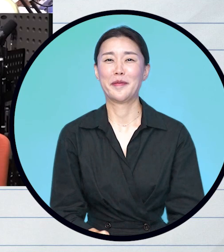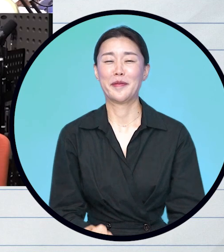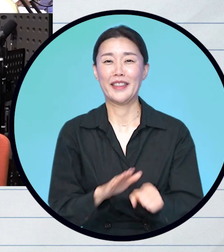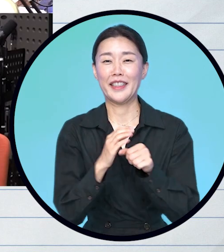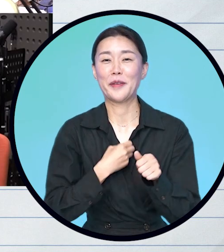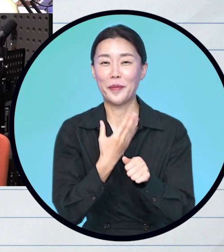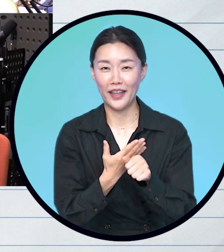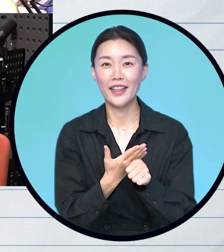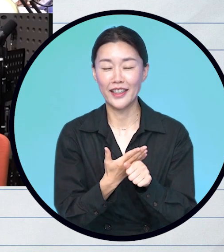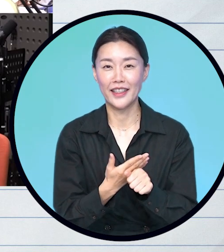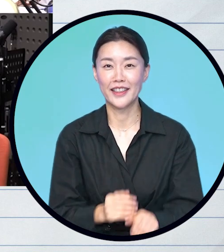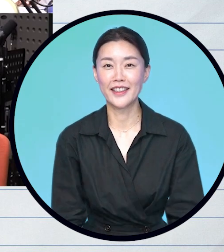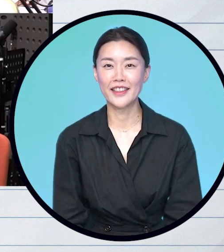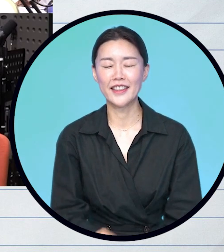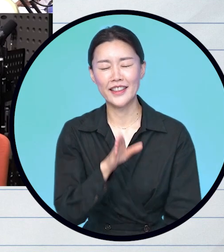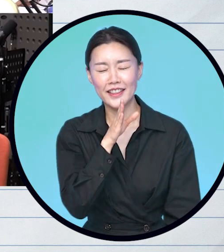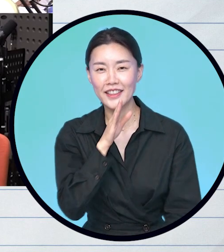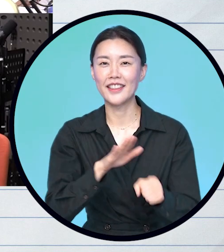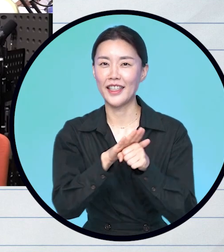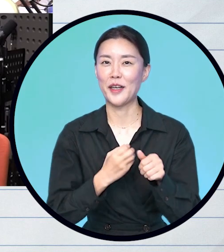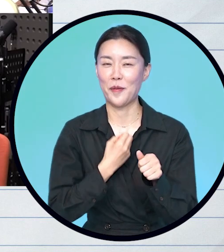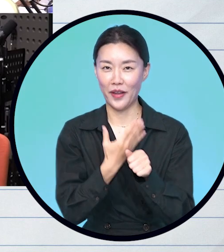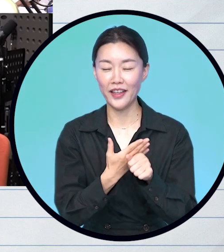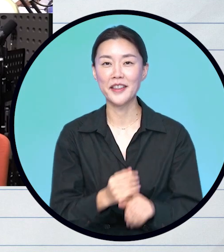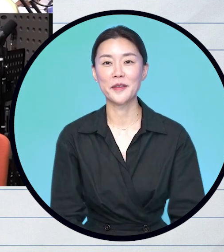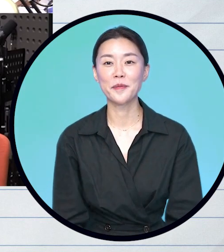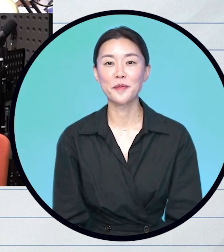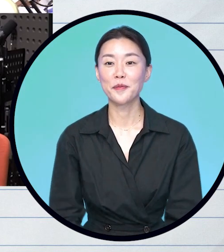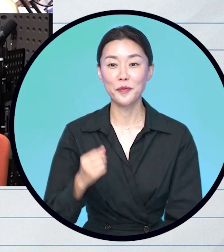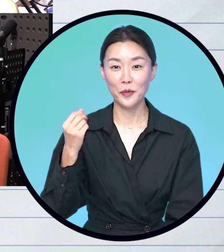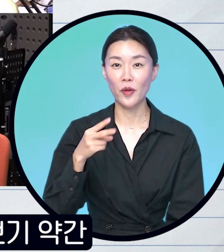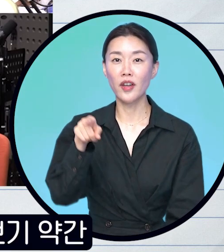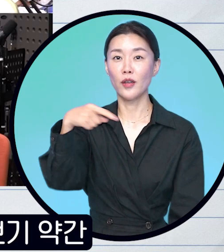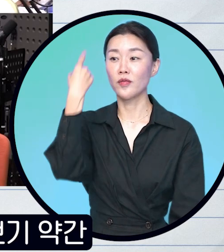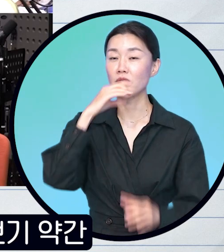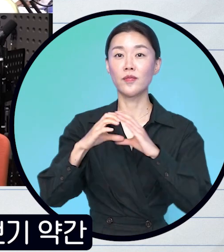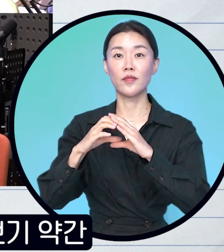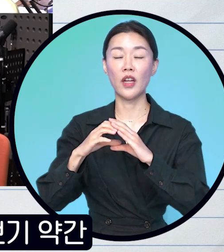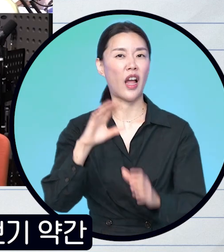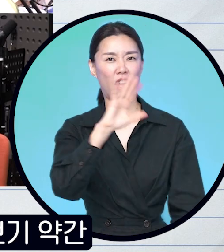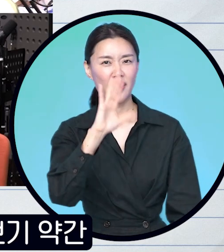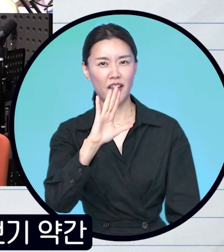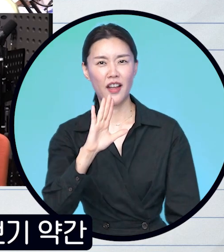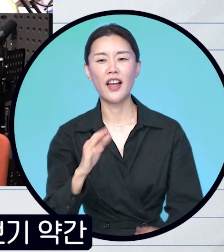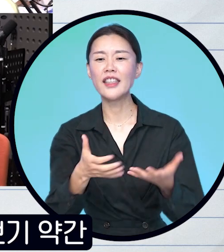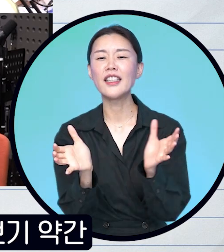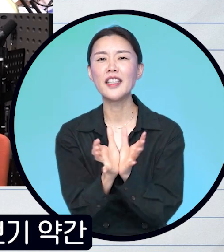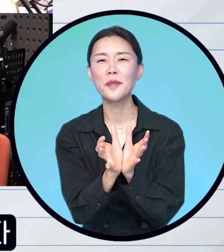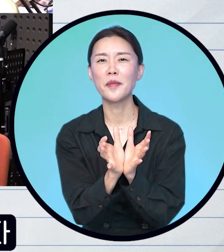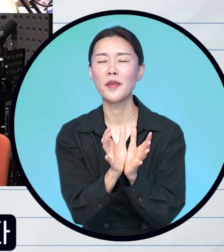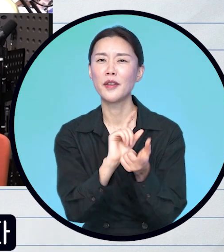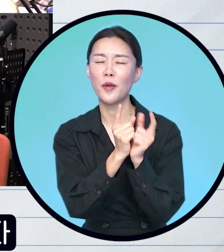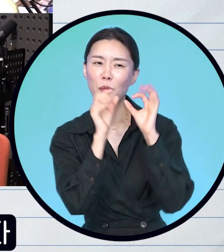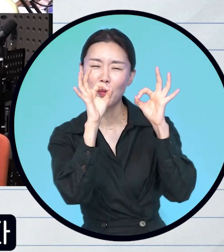사랑 고백. 반전대 맞다 아님? 찐 사랑 고백. 아, 완전 반전되죠. 정색해요. 아니에요. 이게 사실 멤버들끼리 서로 보기